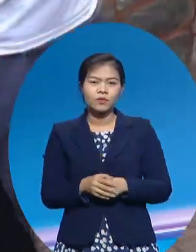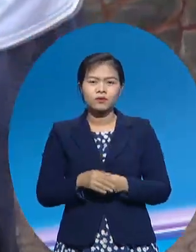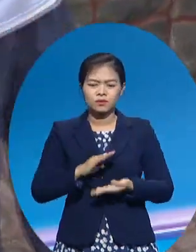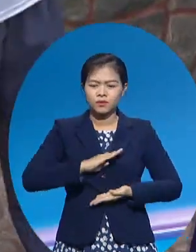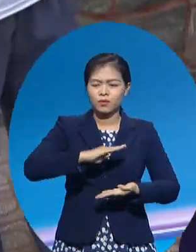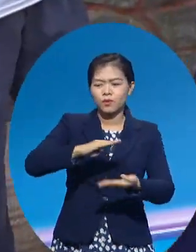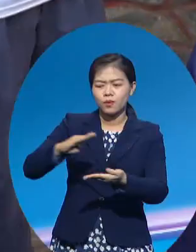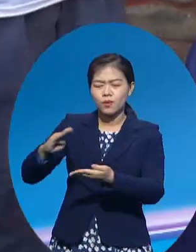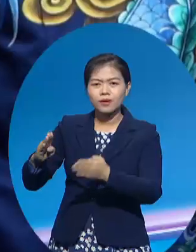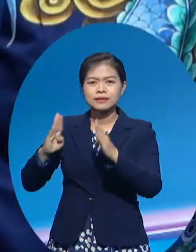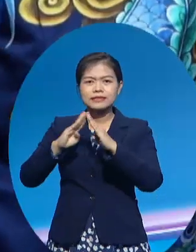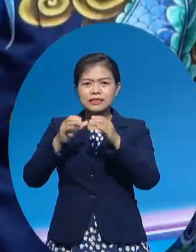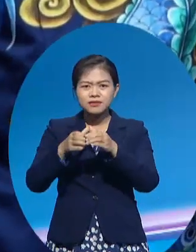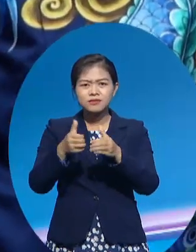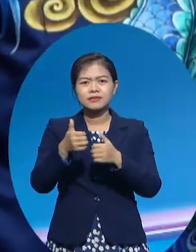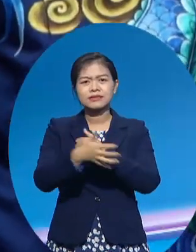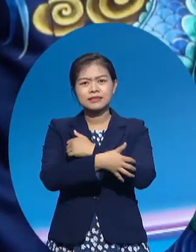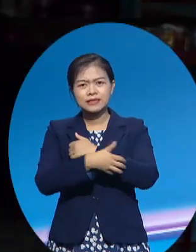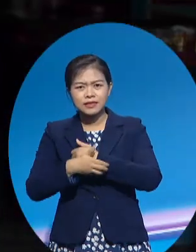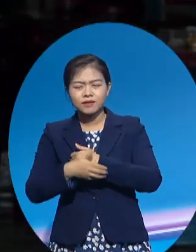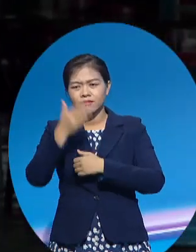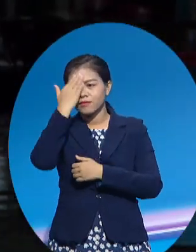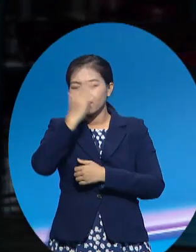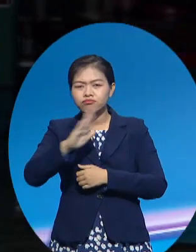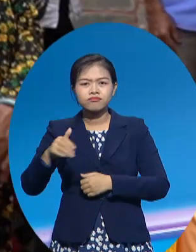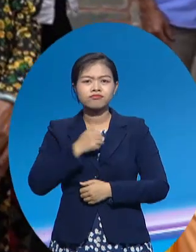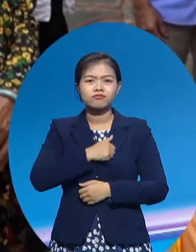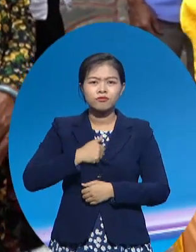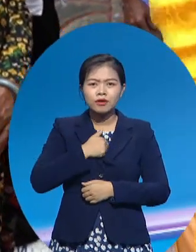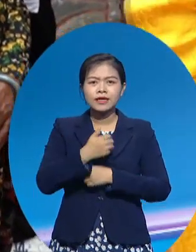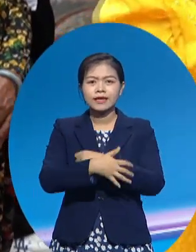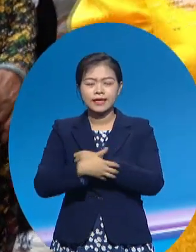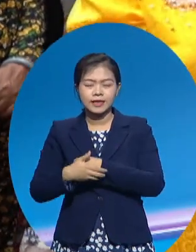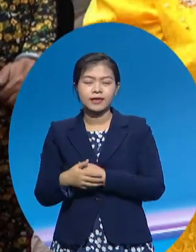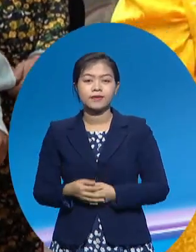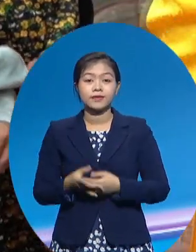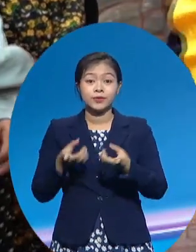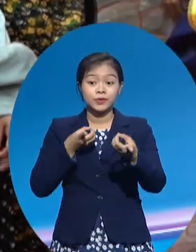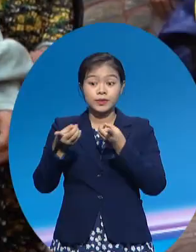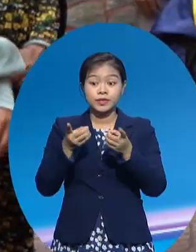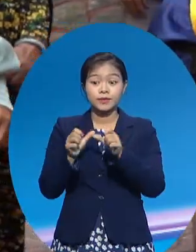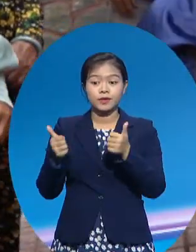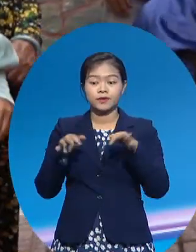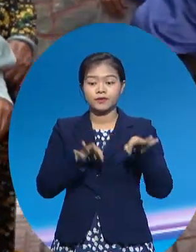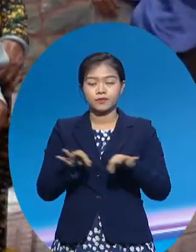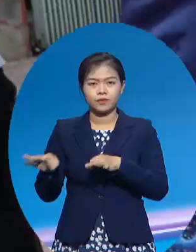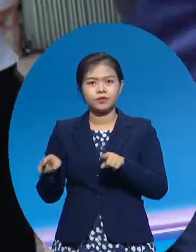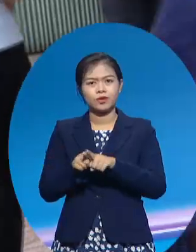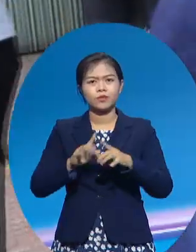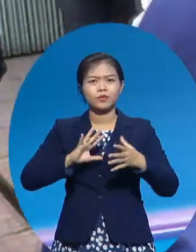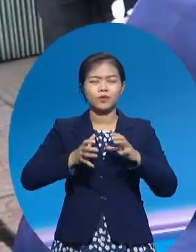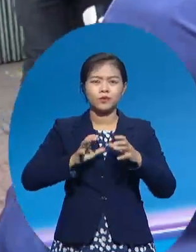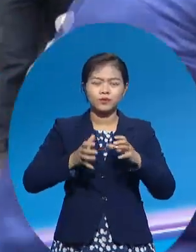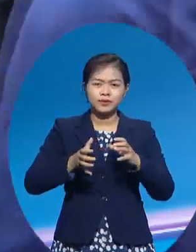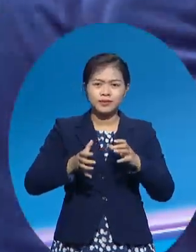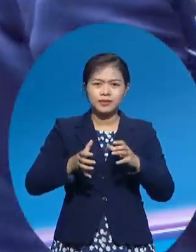các hộ nghèo, các em học sinh có hoàn cảnh khó khăn trên địa bàn với sự đồng hành của các doanh nghiệp đến từ thành phố Hồ Chí Minh như công ty trách nhiệm hữu hạn vàng bạc